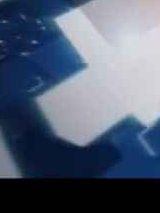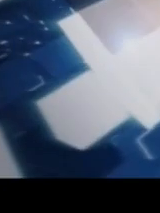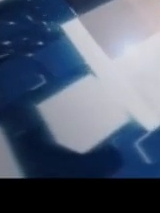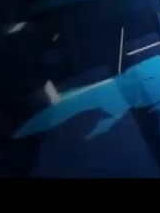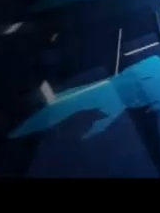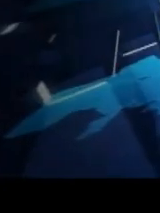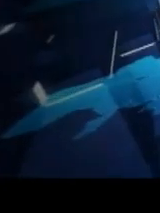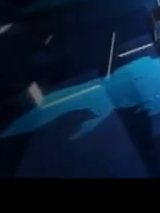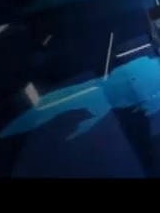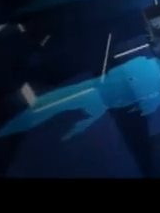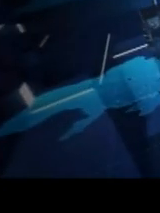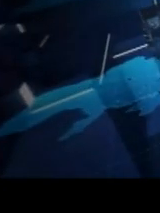Дякую.